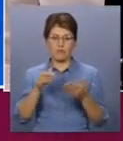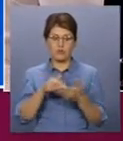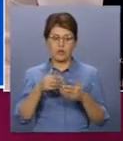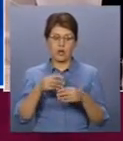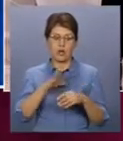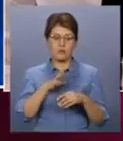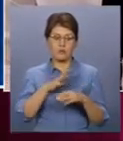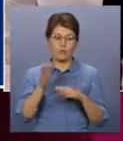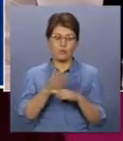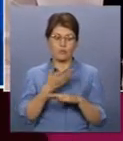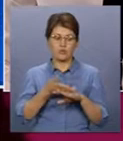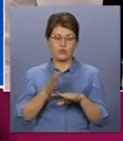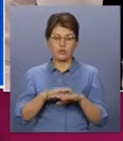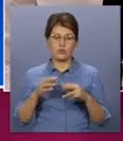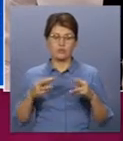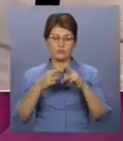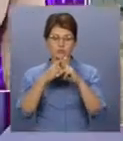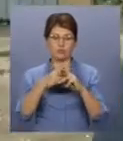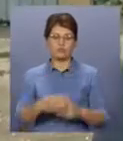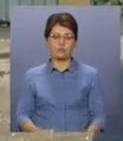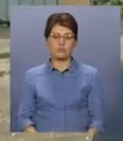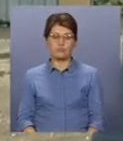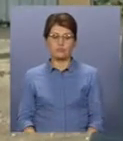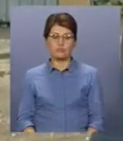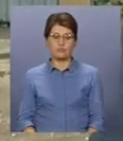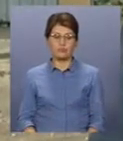демонтажу приступила тяжелая техника.